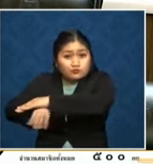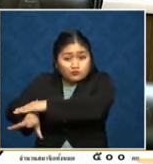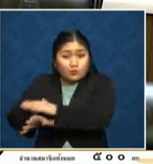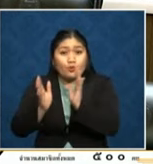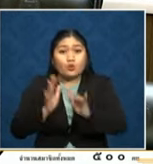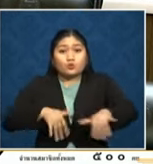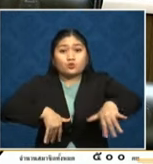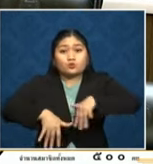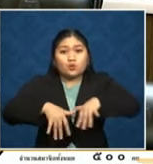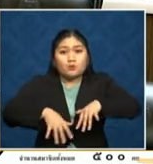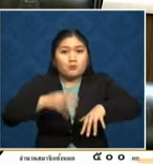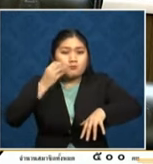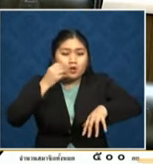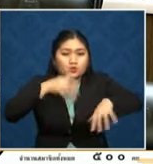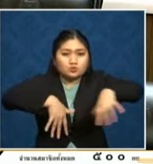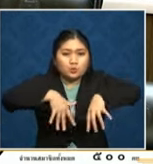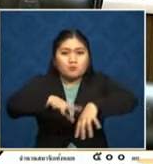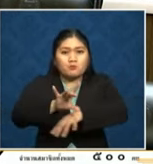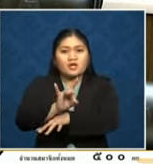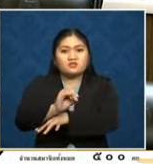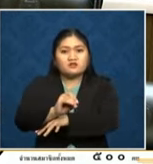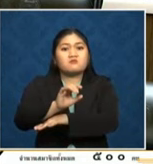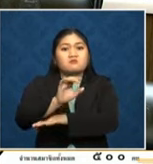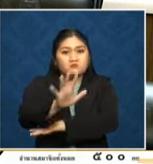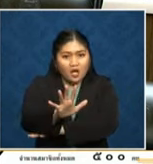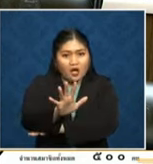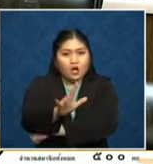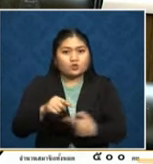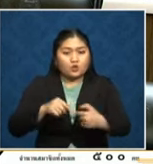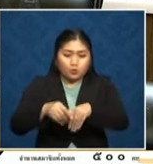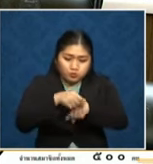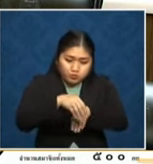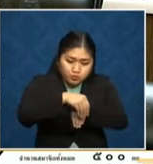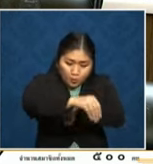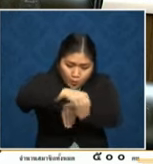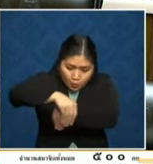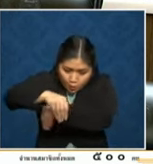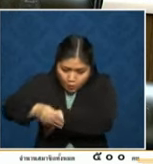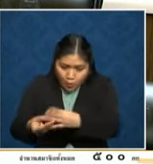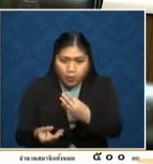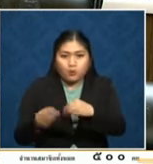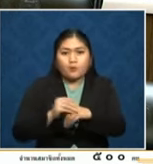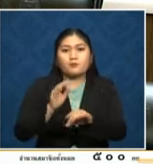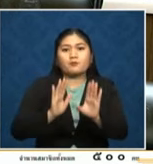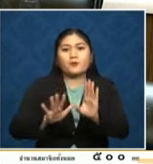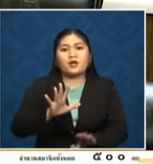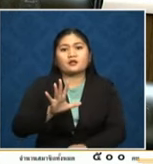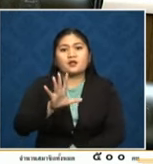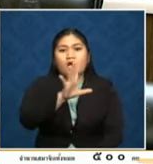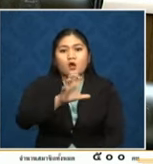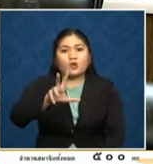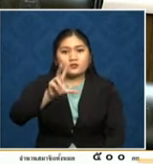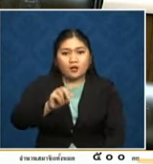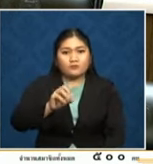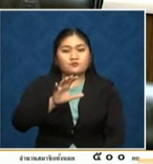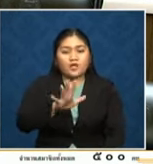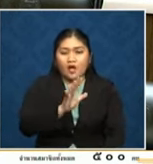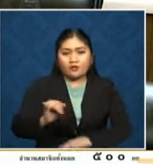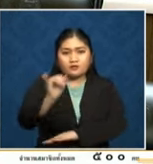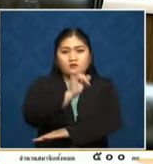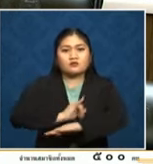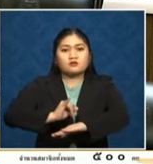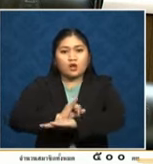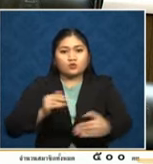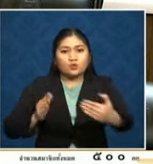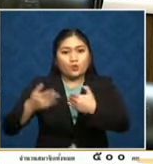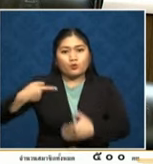รได้ถึง85ครัวเรือนปริมาณการเพาะปลูกจะเพิ่มขึ้น535ไร่นะครับซึ่งจะเป็นประโยชน์กับพี่น้